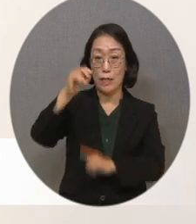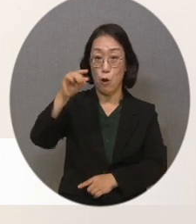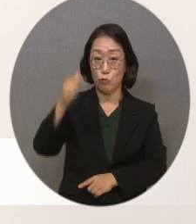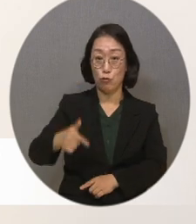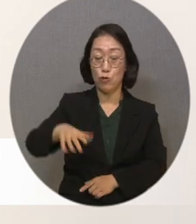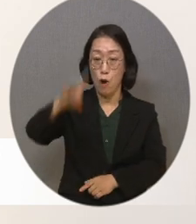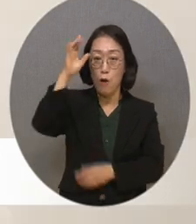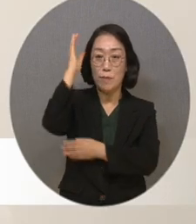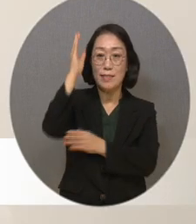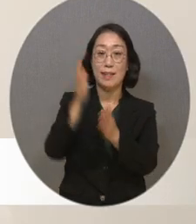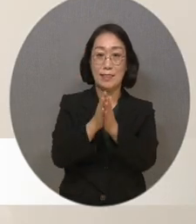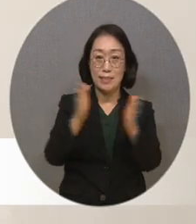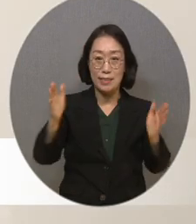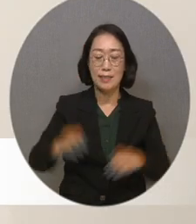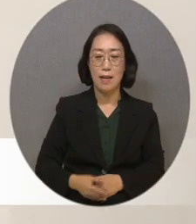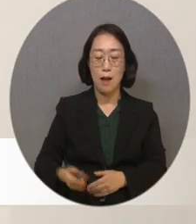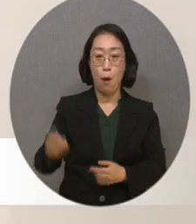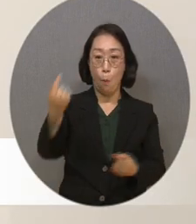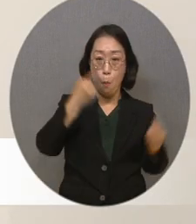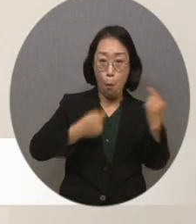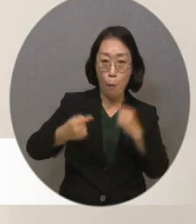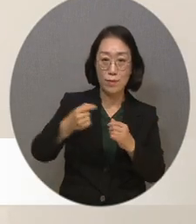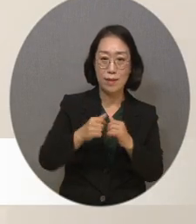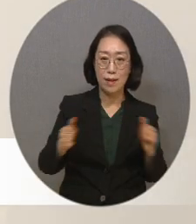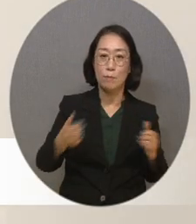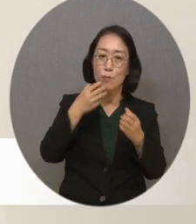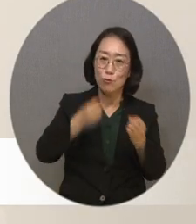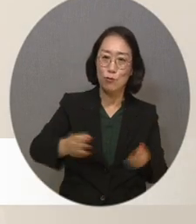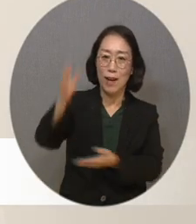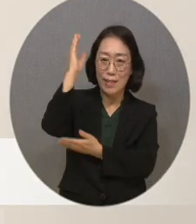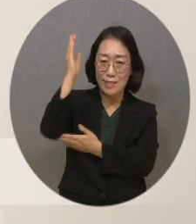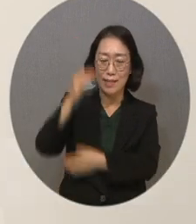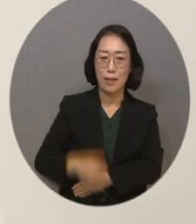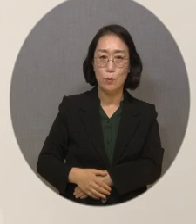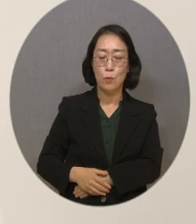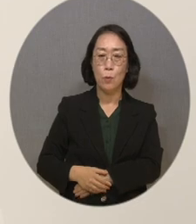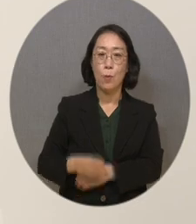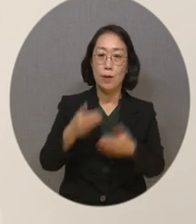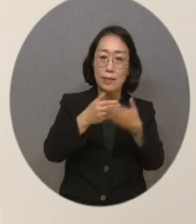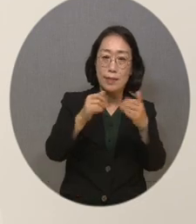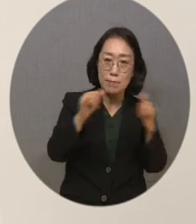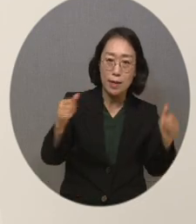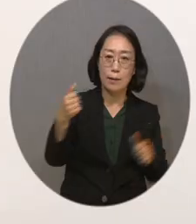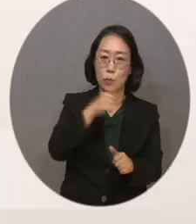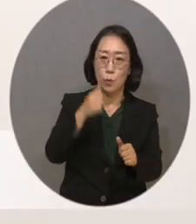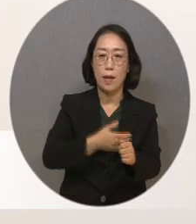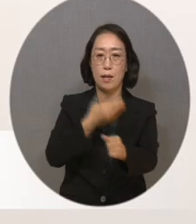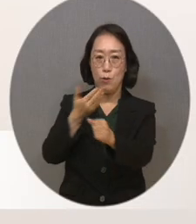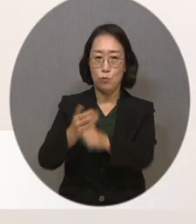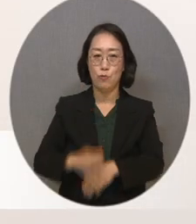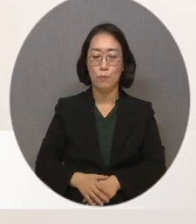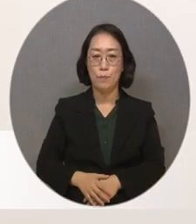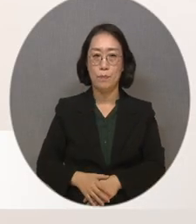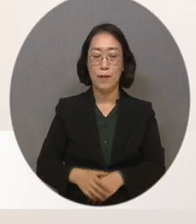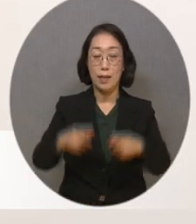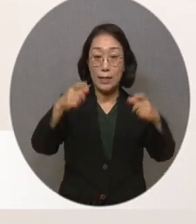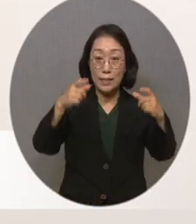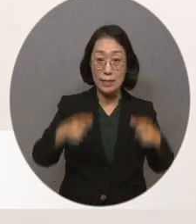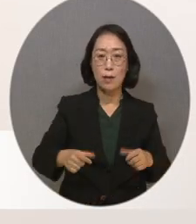인사말을 시작으로 내빈들의 축사와 참여작가 소개가 이어졌습니다. 지역